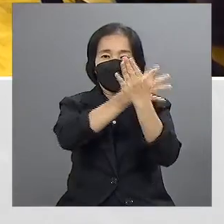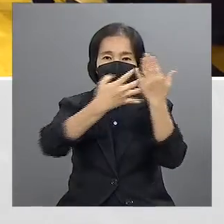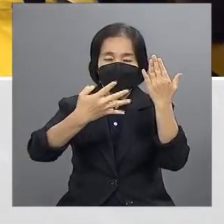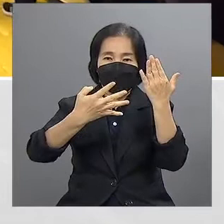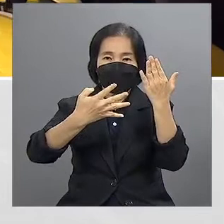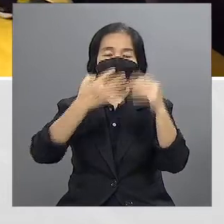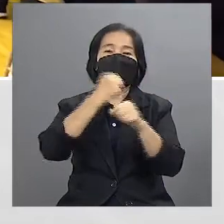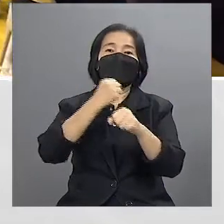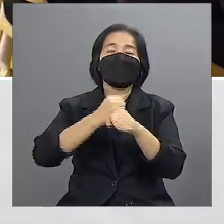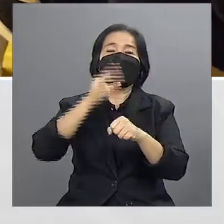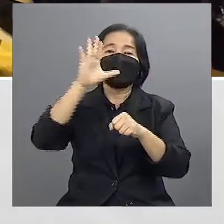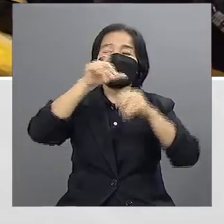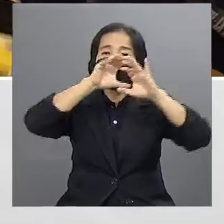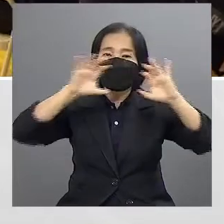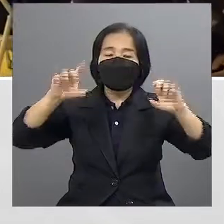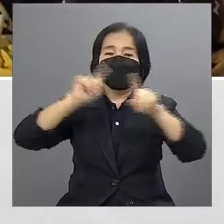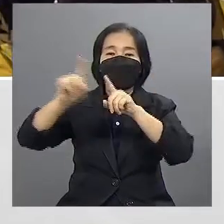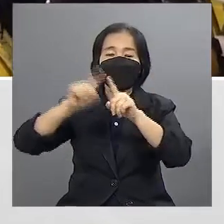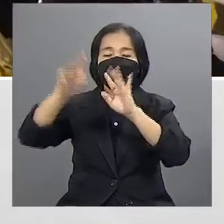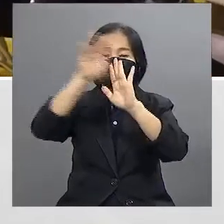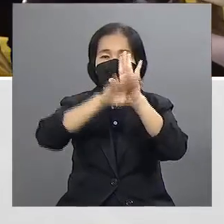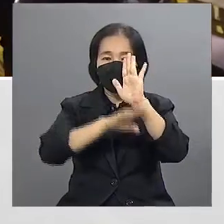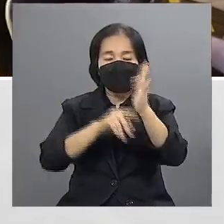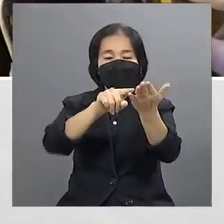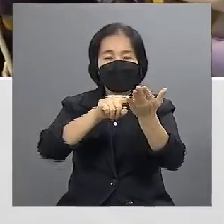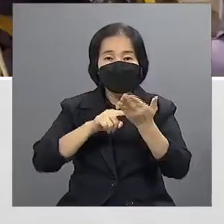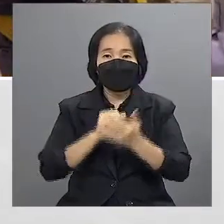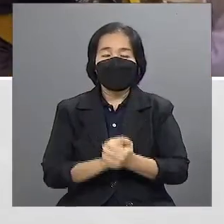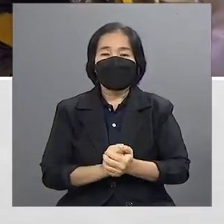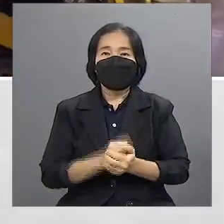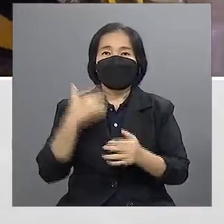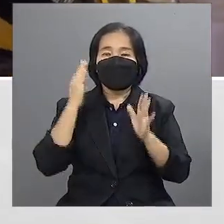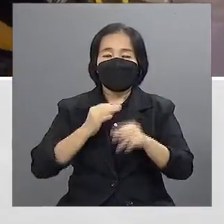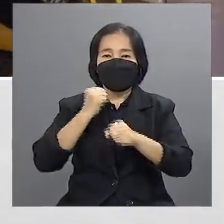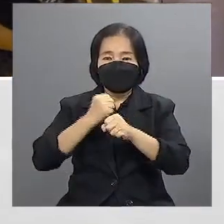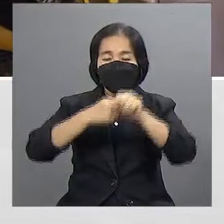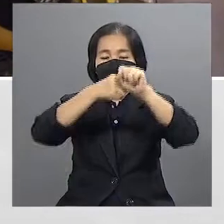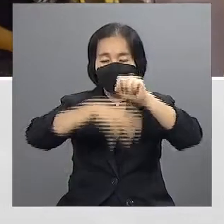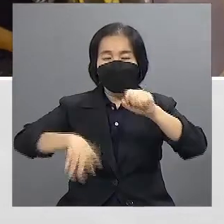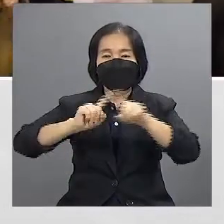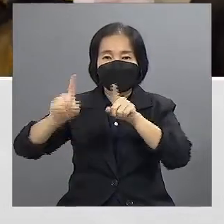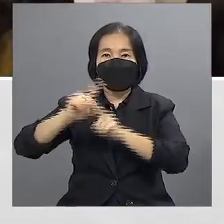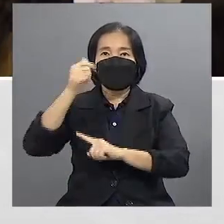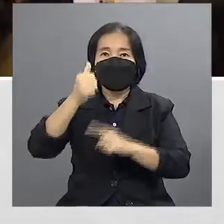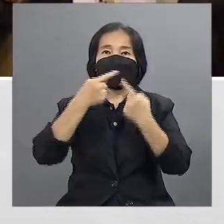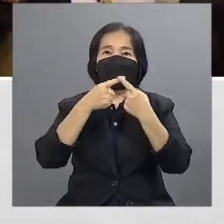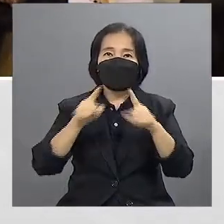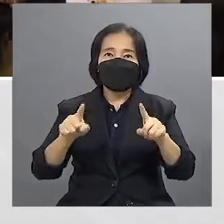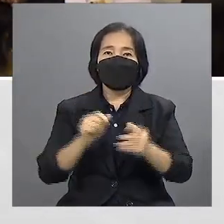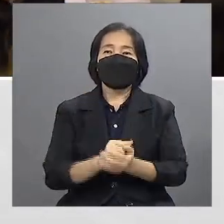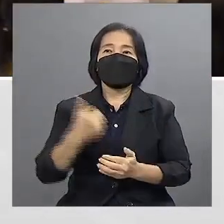หับตัเมนัโร้าง ซัเจดแลว ย brakesีข้อภิกย่อย